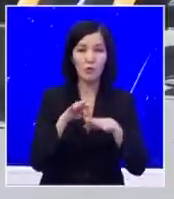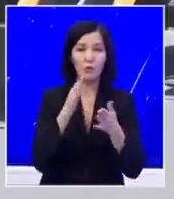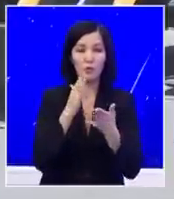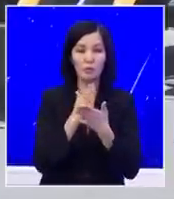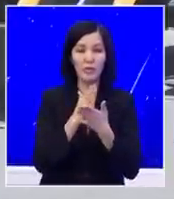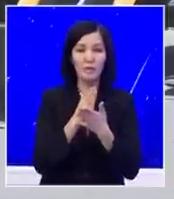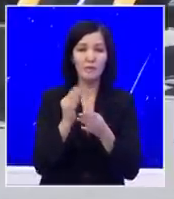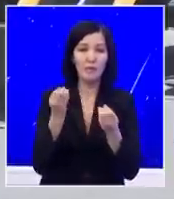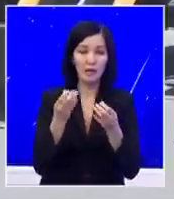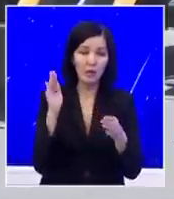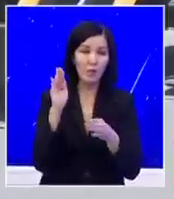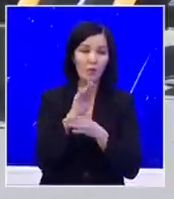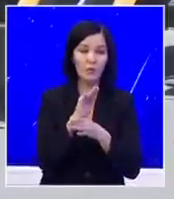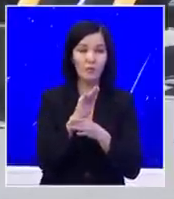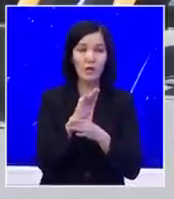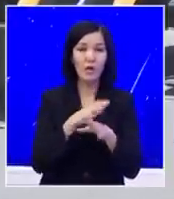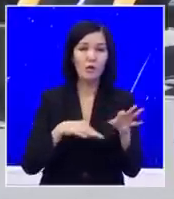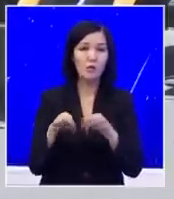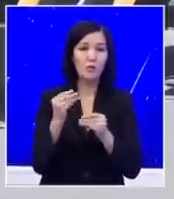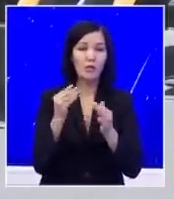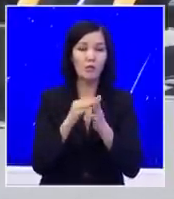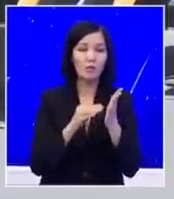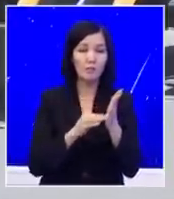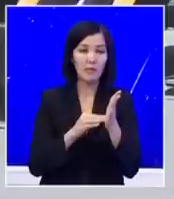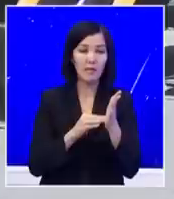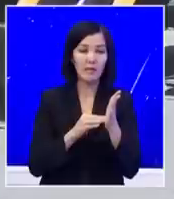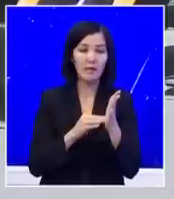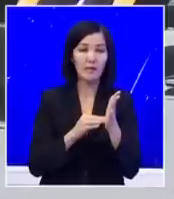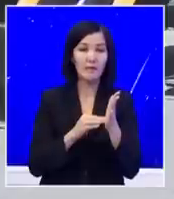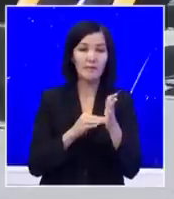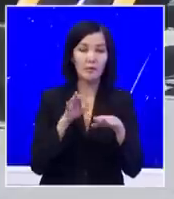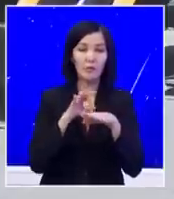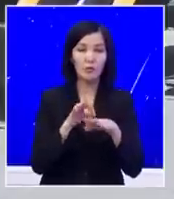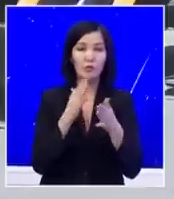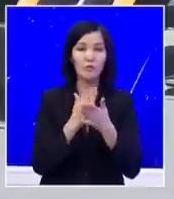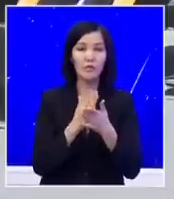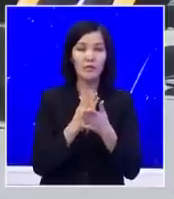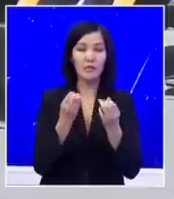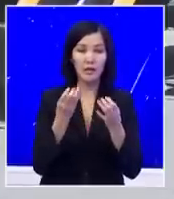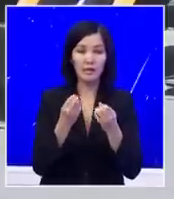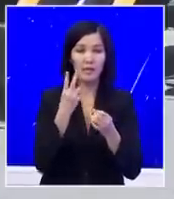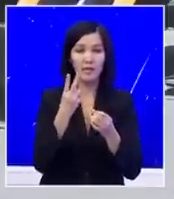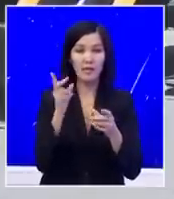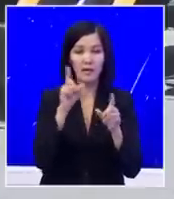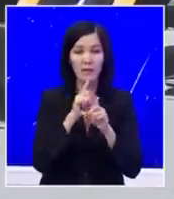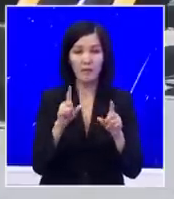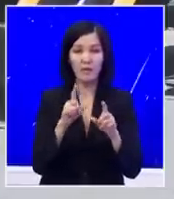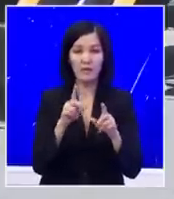жатырмыз. Қосымша жобалау сметалық жұмыстары жүргізіп жатыр. Қосымша екі